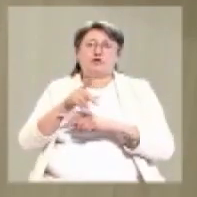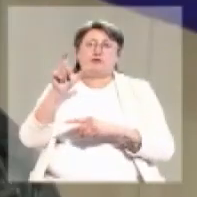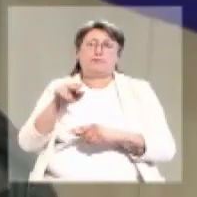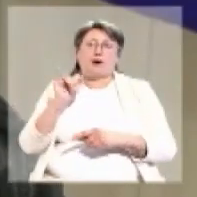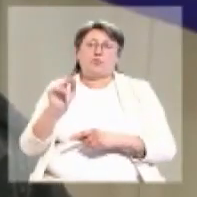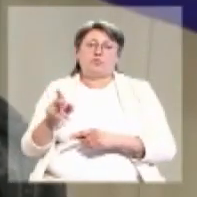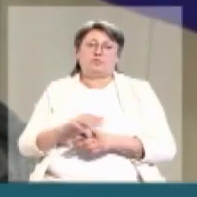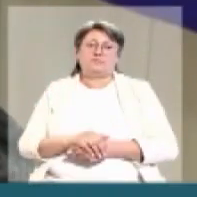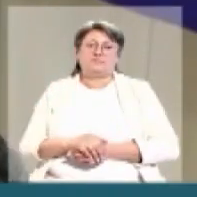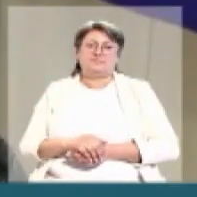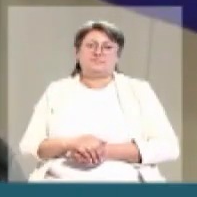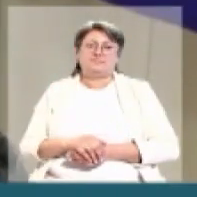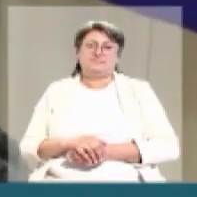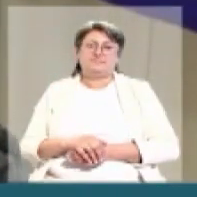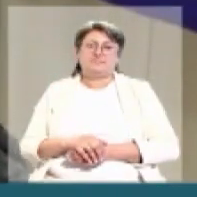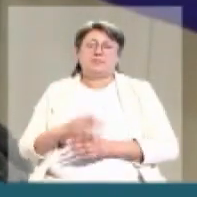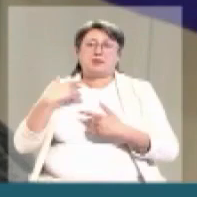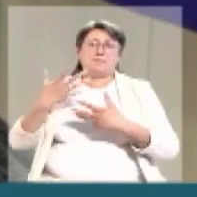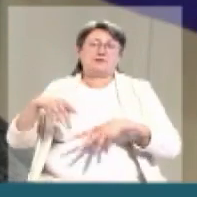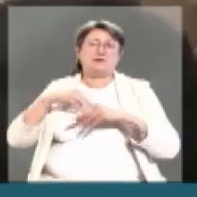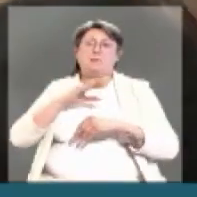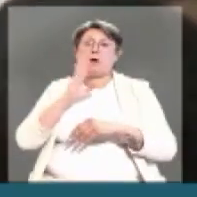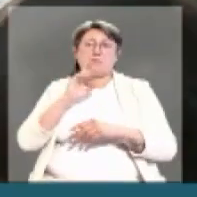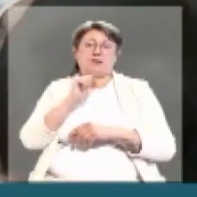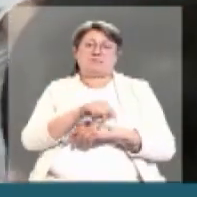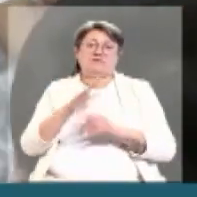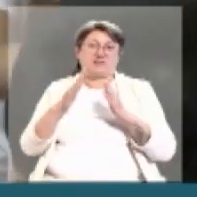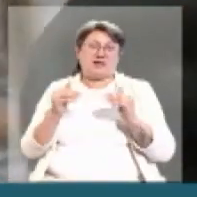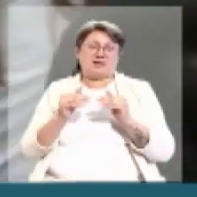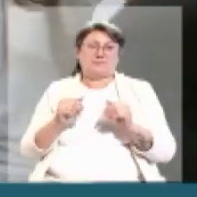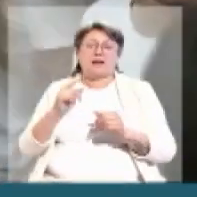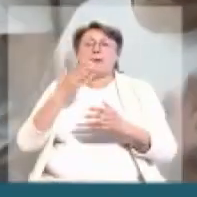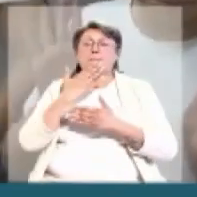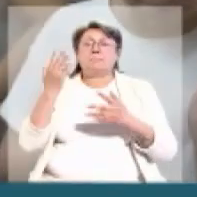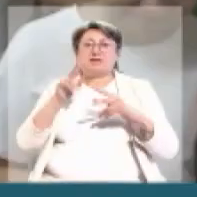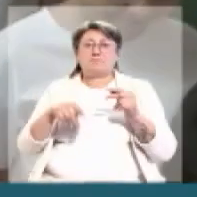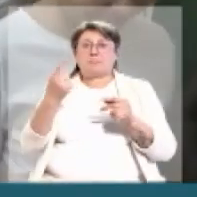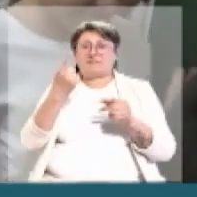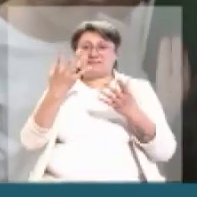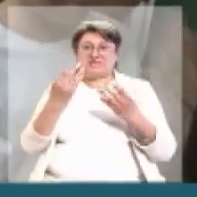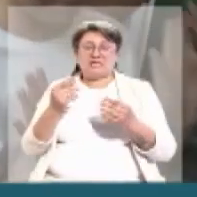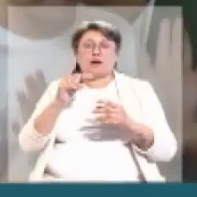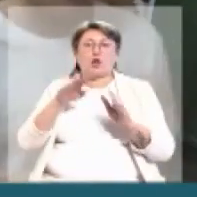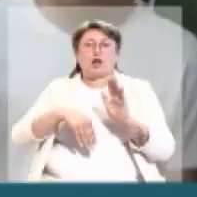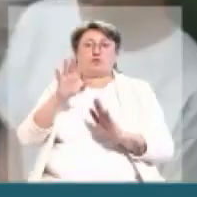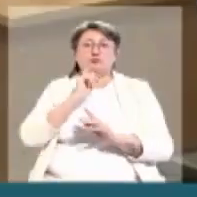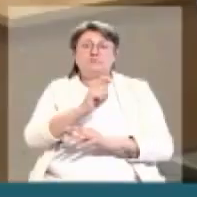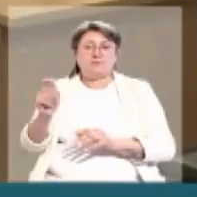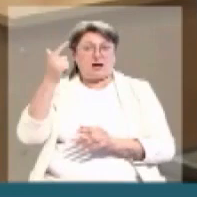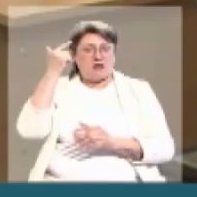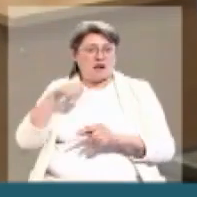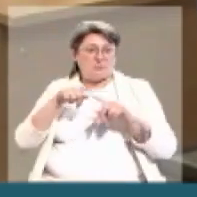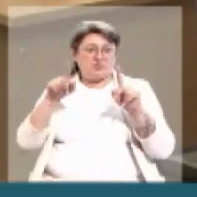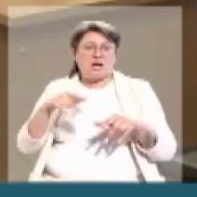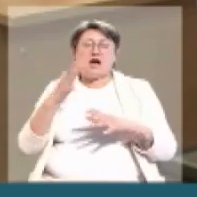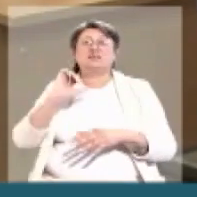«Человек-паук». Мне посоветовала мама лагерь. В заключительный день первого сезона отличившихся учеников наградят грамотами.